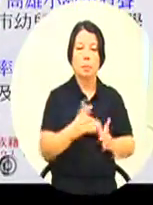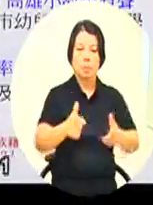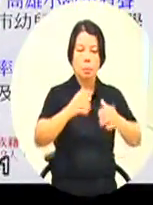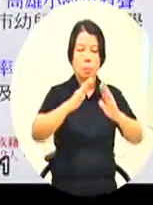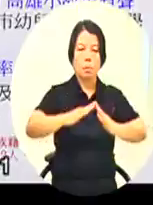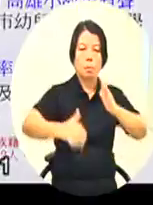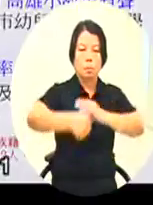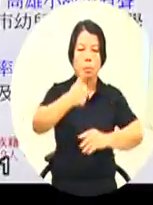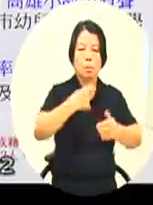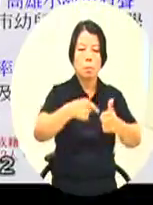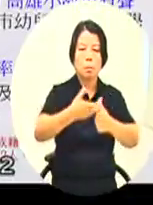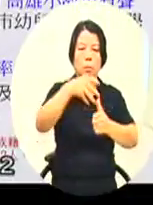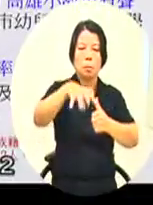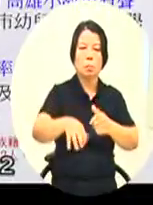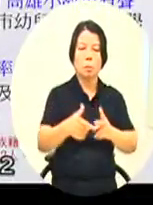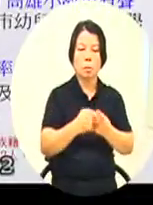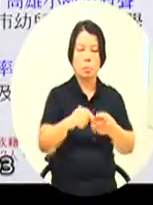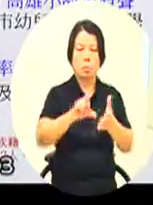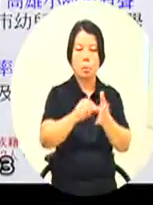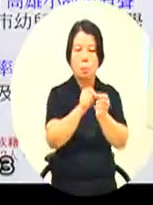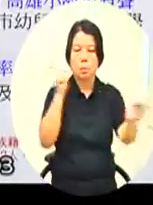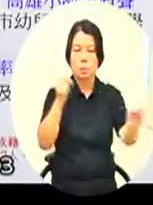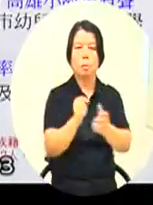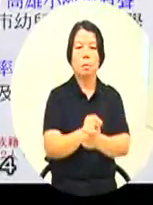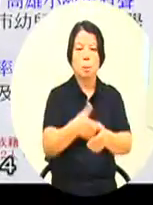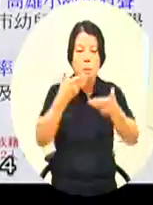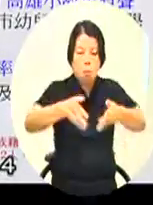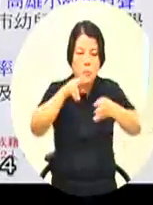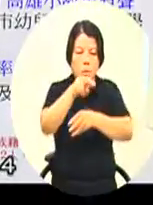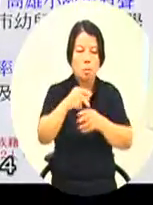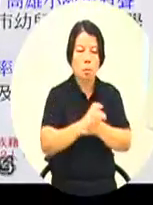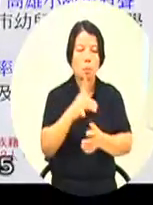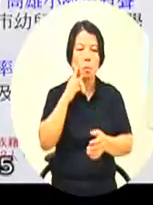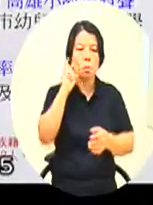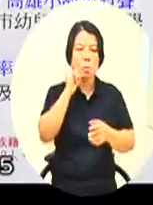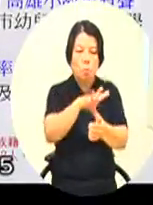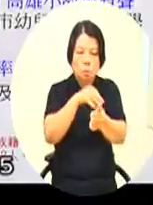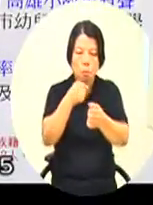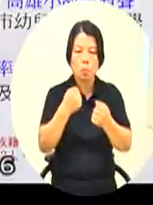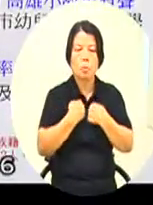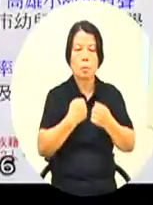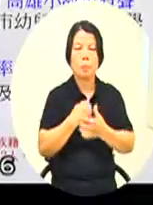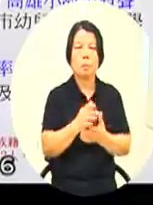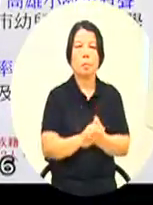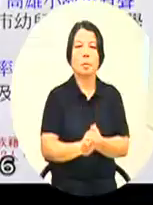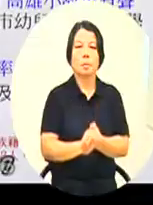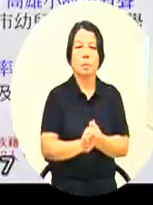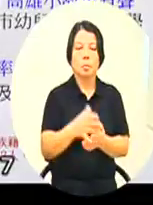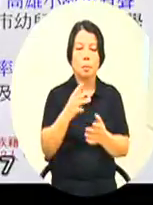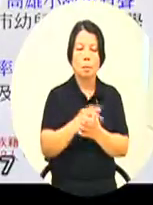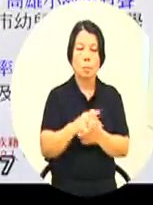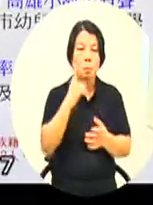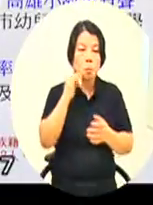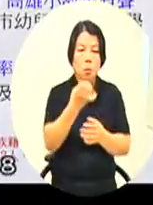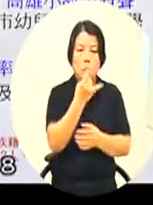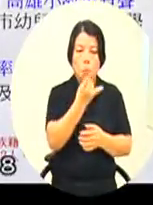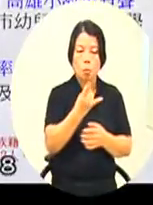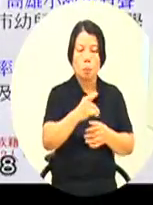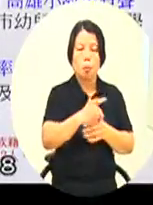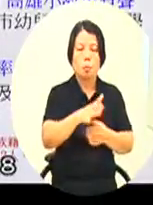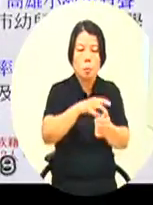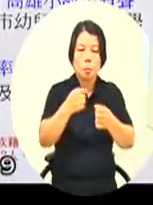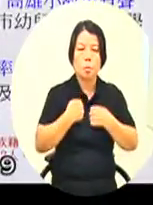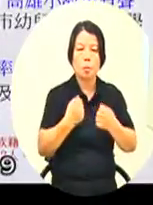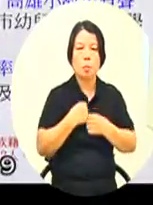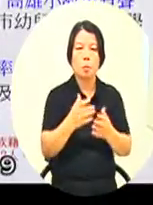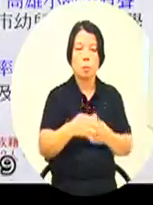还有教育局长期以来就非常重视母语的学习，所以母语的部分呢， 去年以来发展了很多，就是所谓的沉